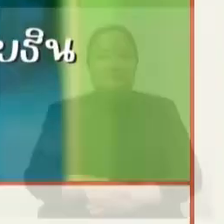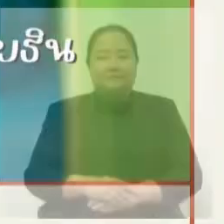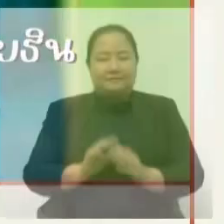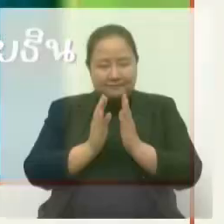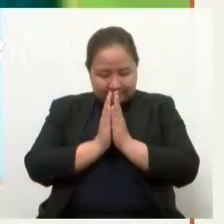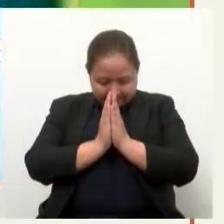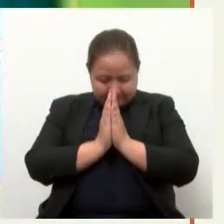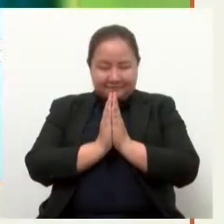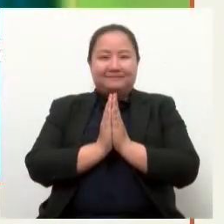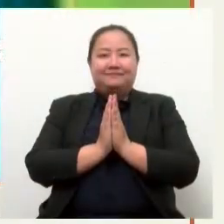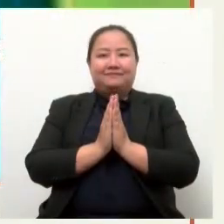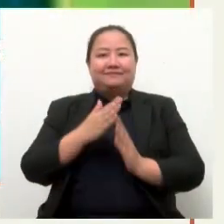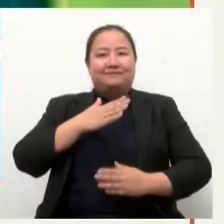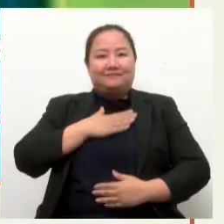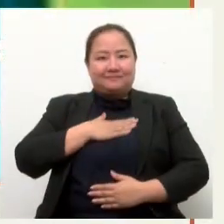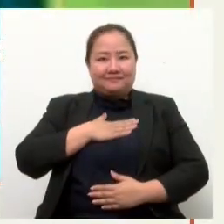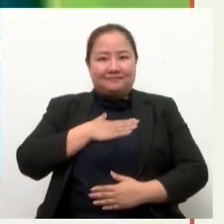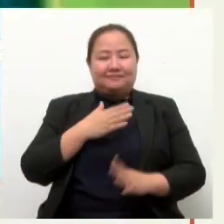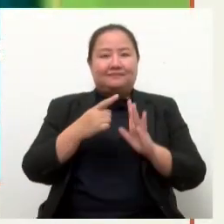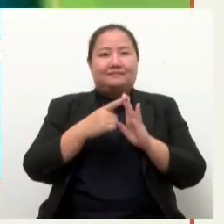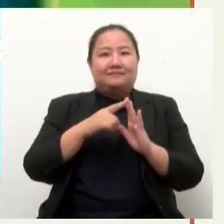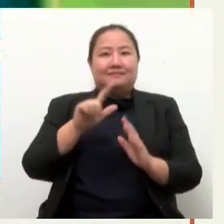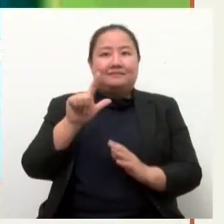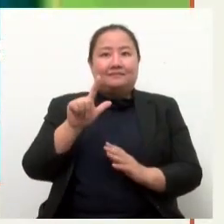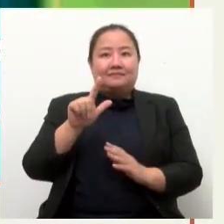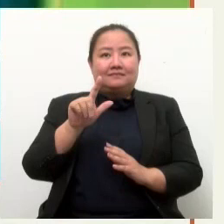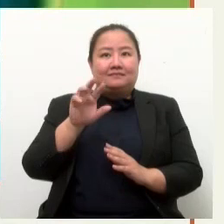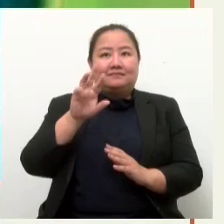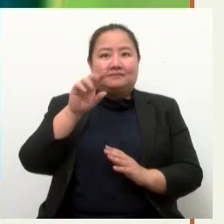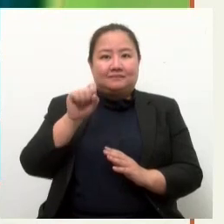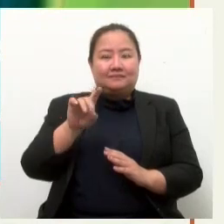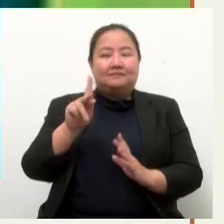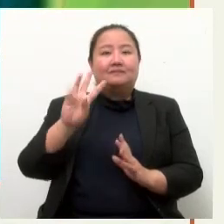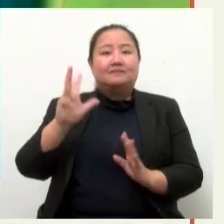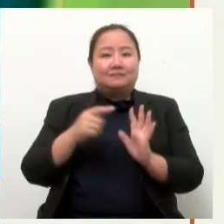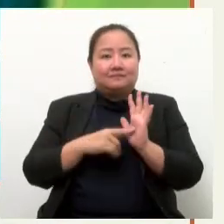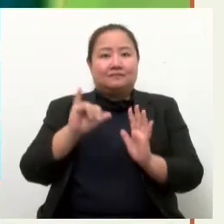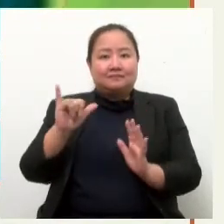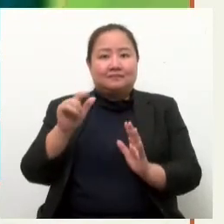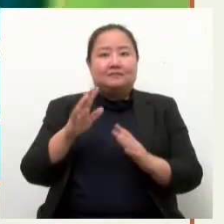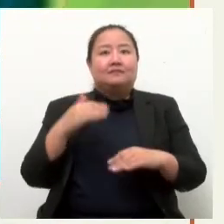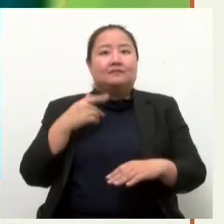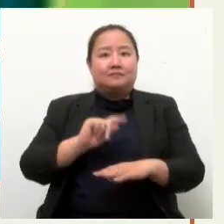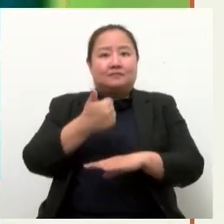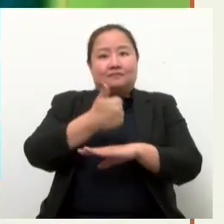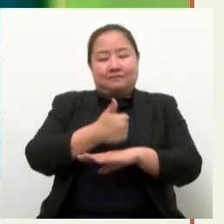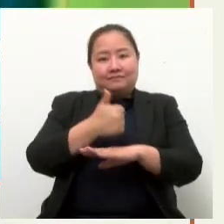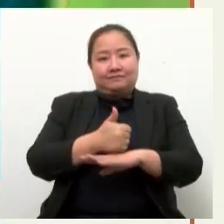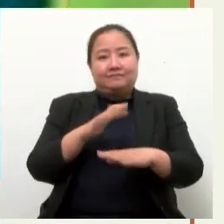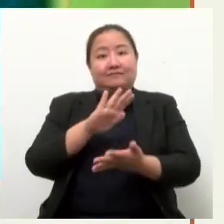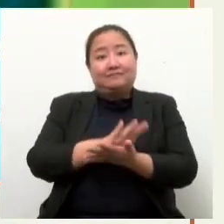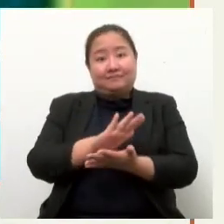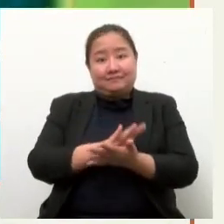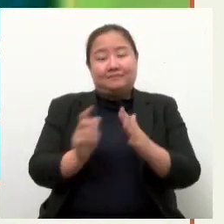สวัสดีครับผมนายเลิกชัยนุตยทินผู้อำนวยการโรงเรียนอนุบาลวังโป่งนะครับวันนี้อยากจะพาทุกท่